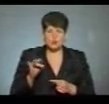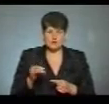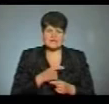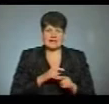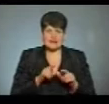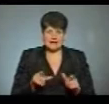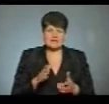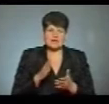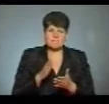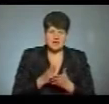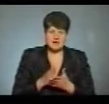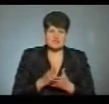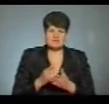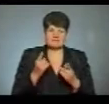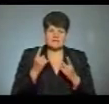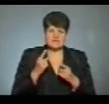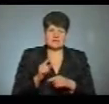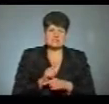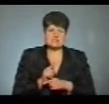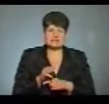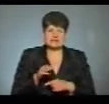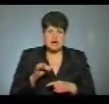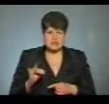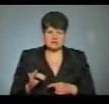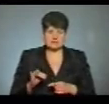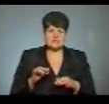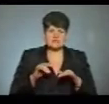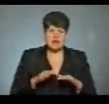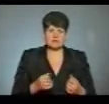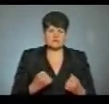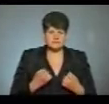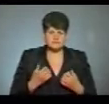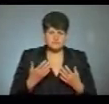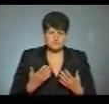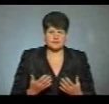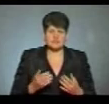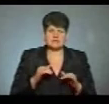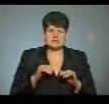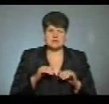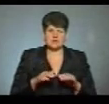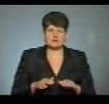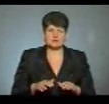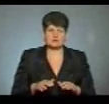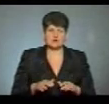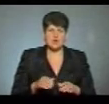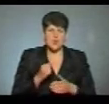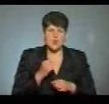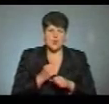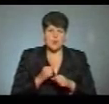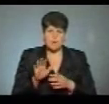вона має найвисокі стандарти заходів безпеки, заходів